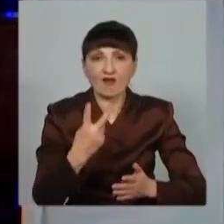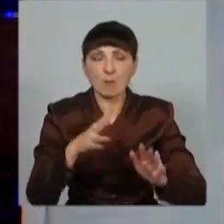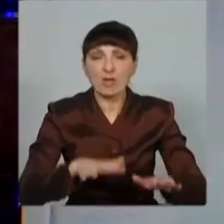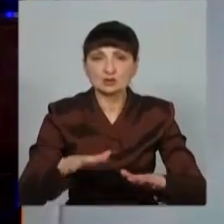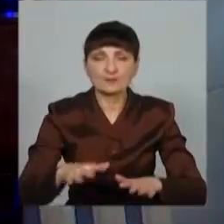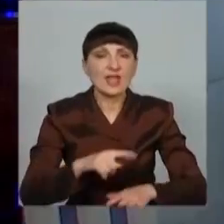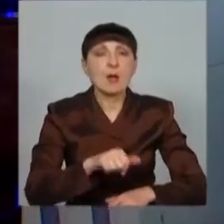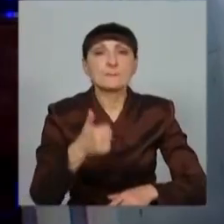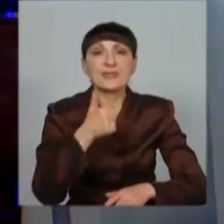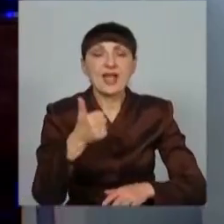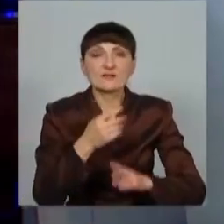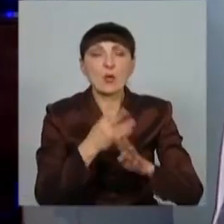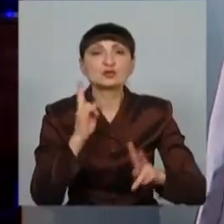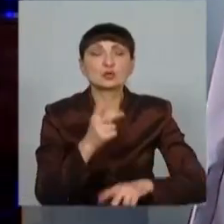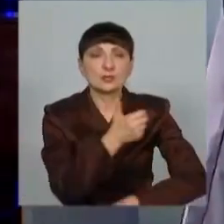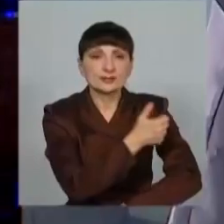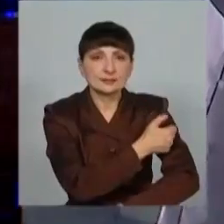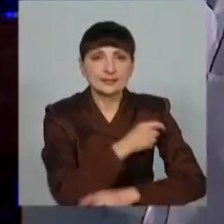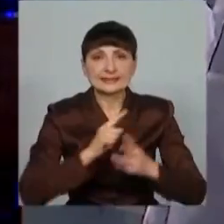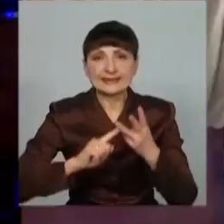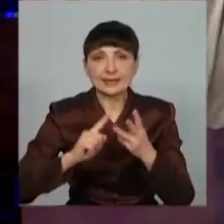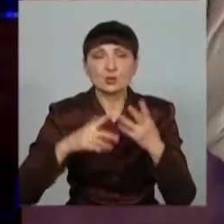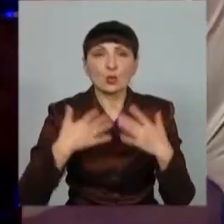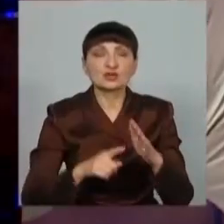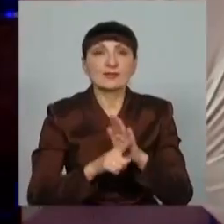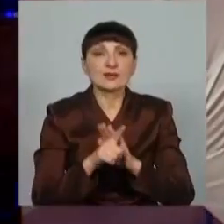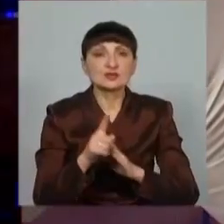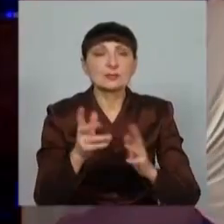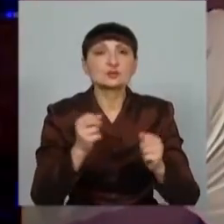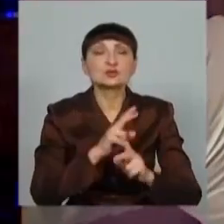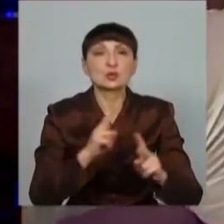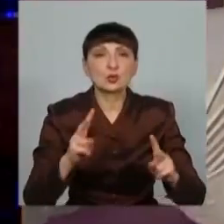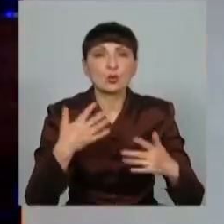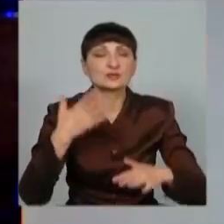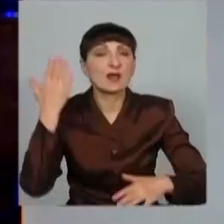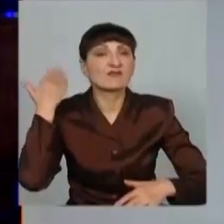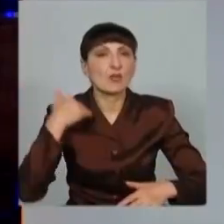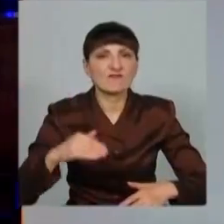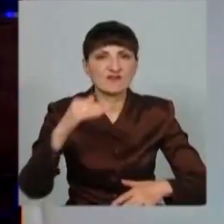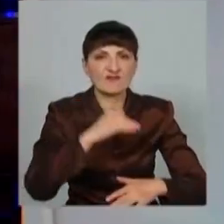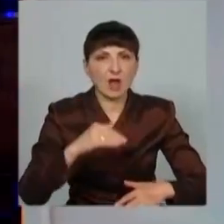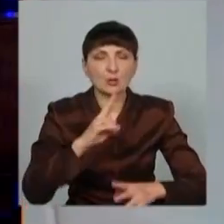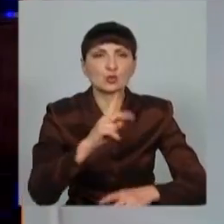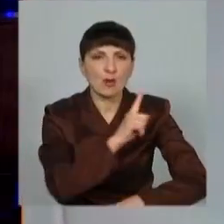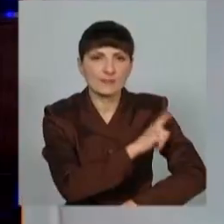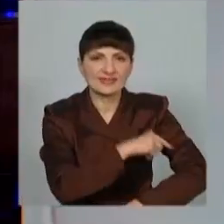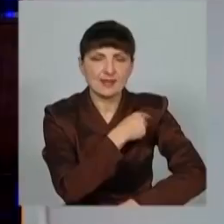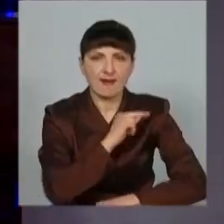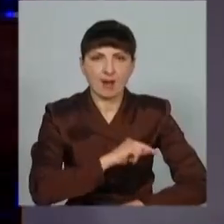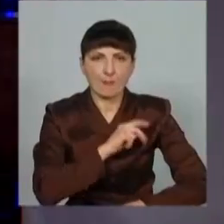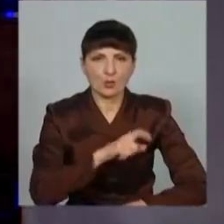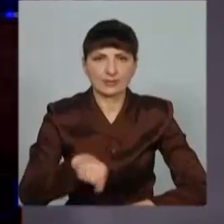временем первыми бустерную дозу препарата уже начали получать вакцинировавшиеся еще в феврале медработники.